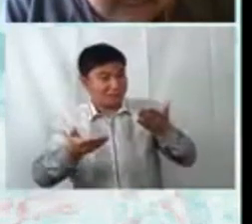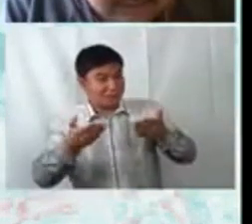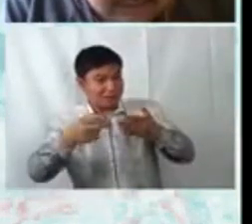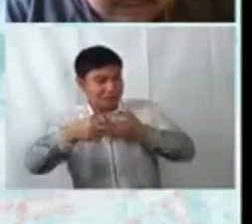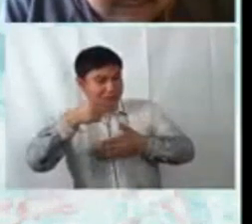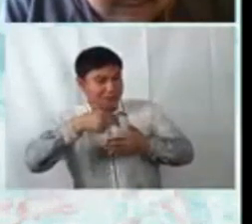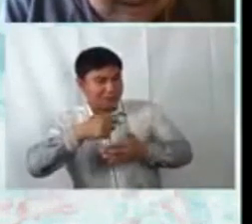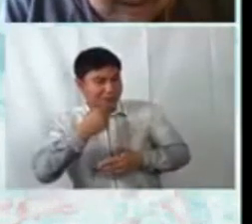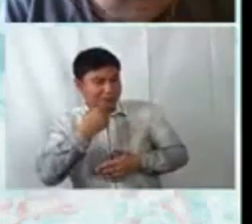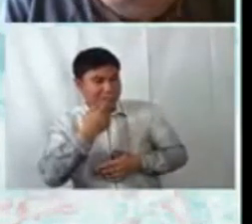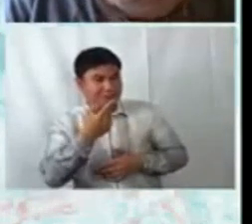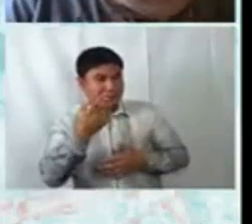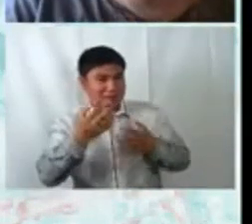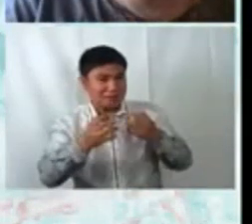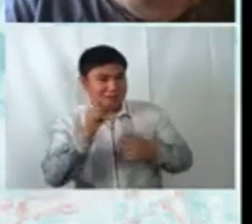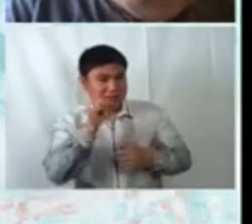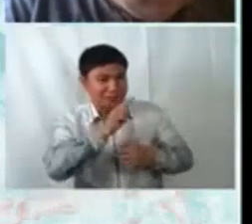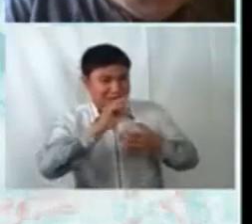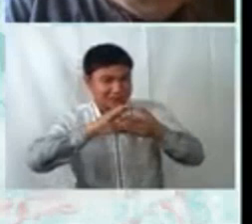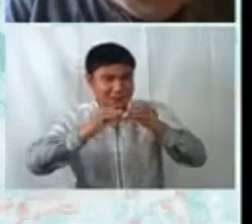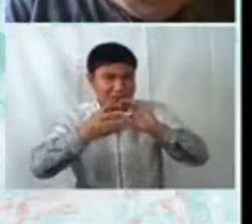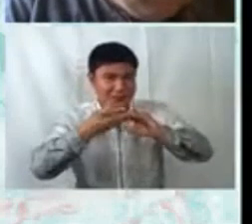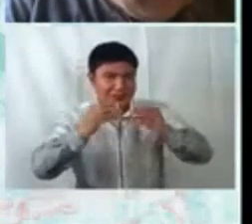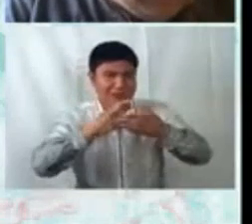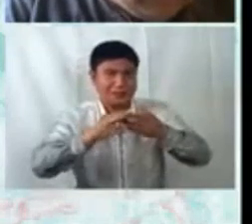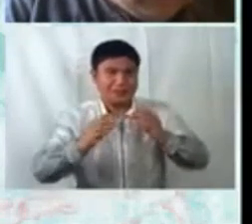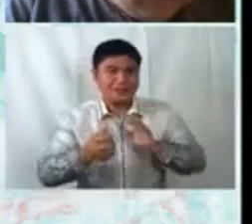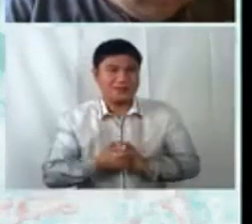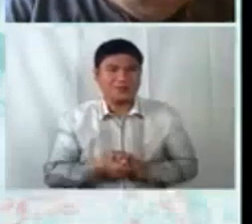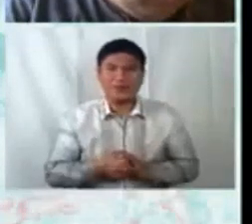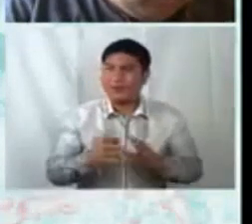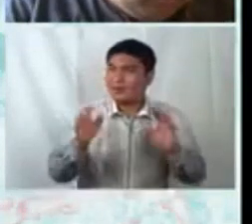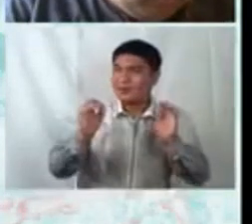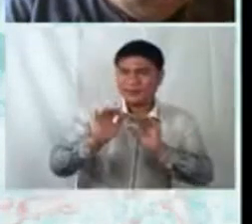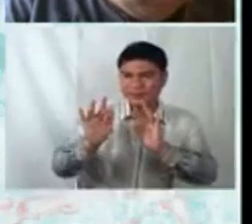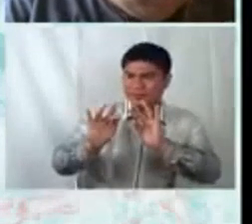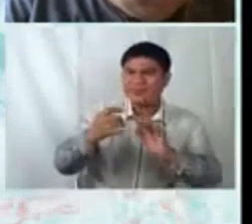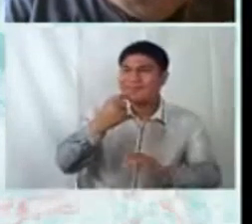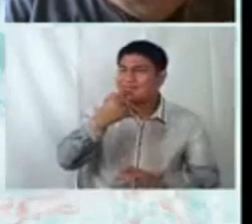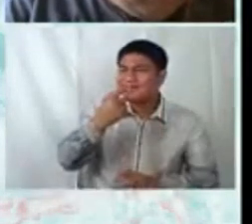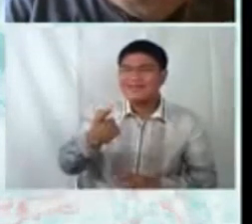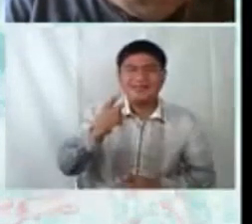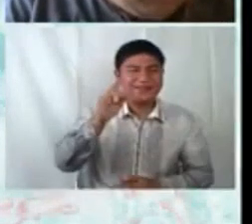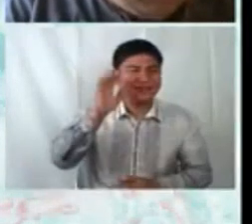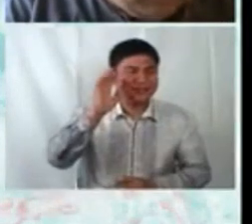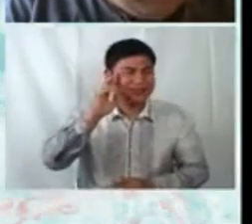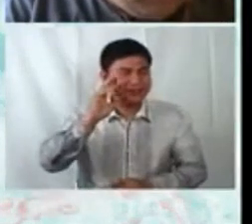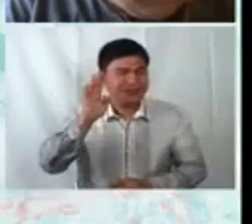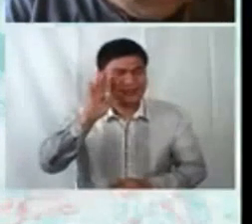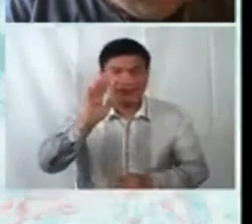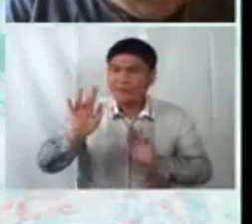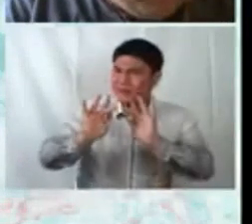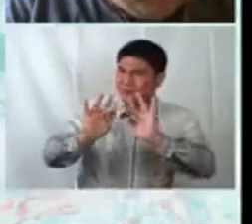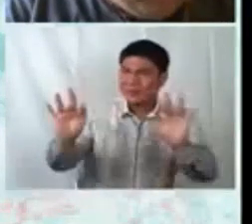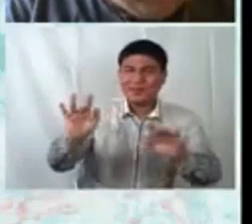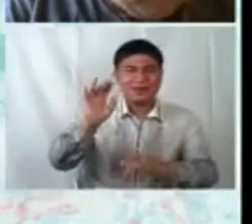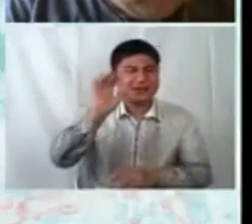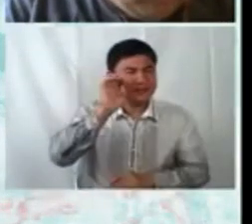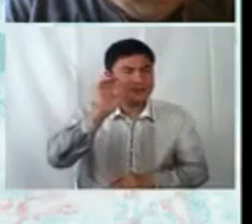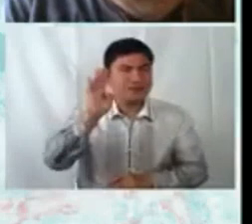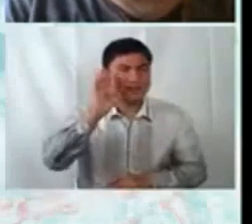Kasi nakakaloka siya. Sabi niya wala si Aguinaldo. No? Pero anong sinabi niya,